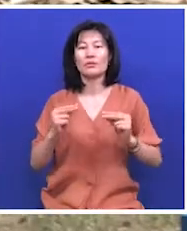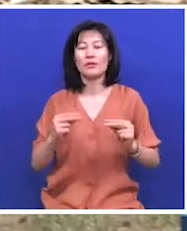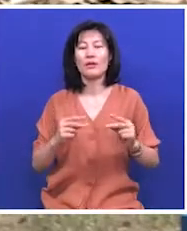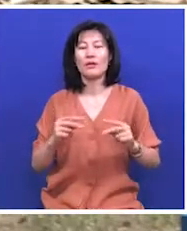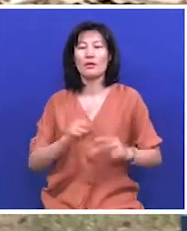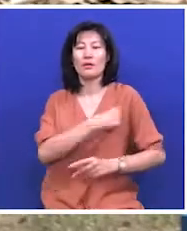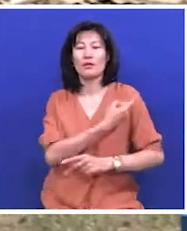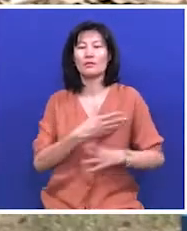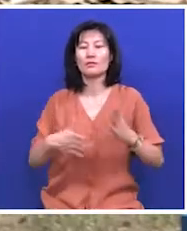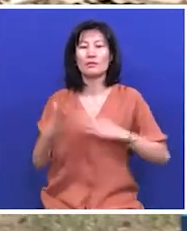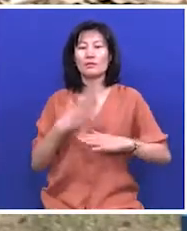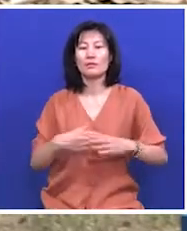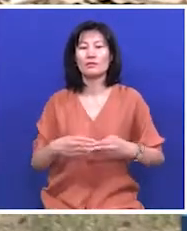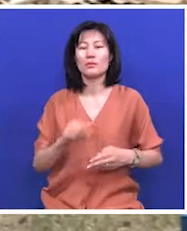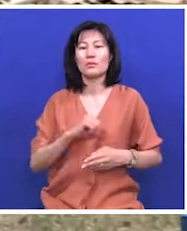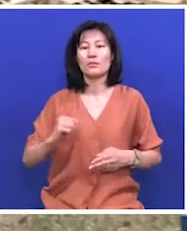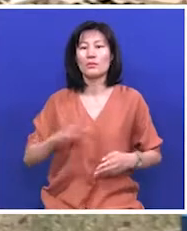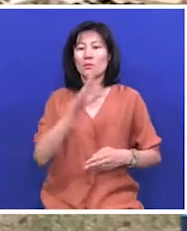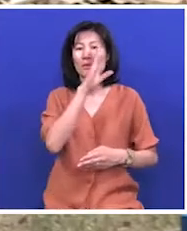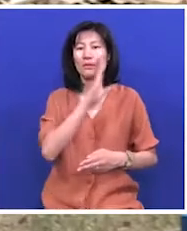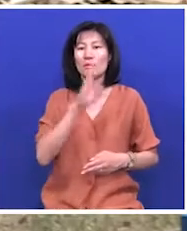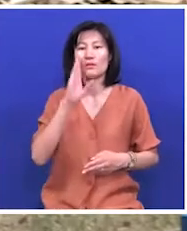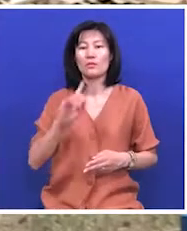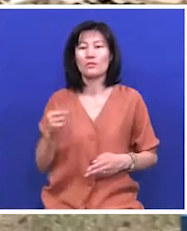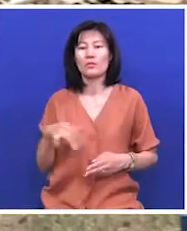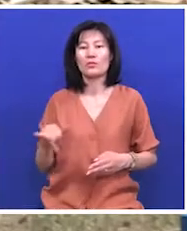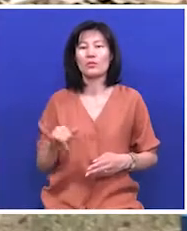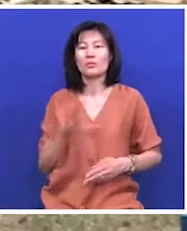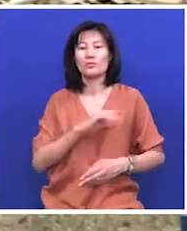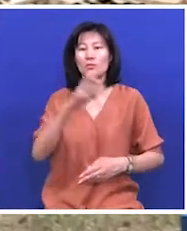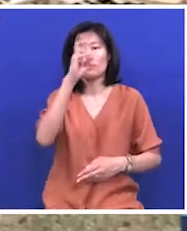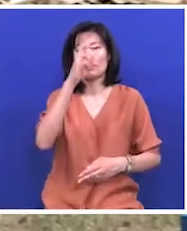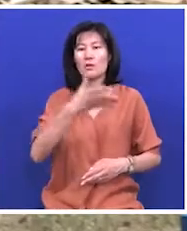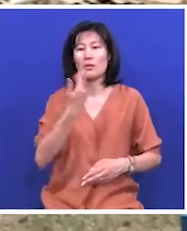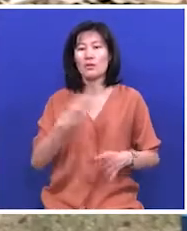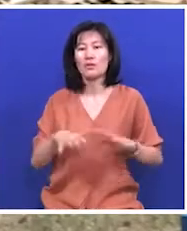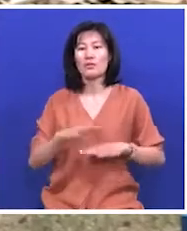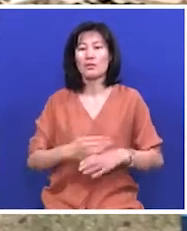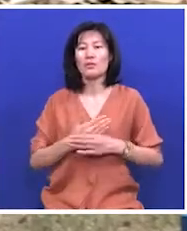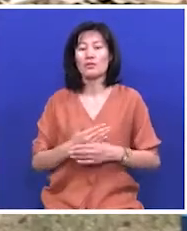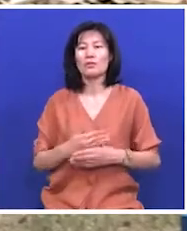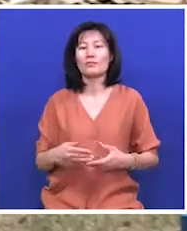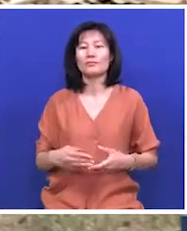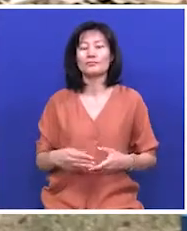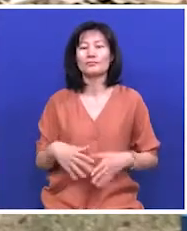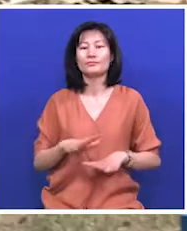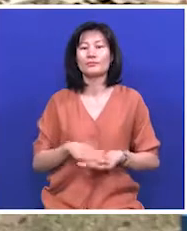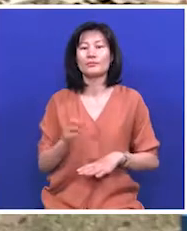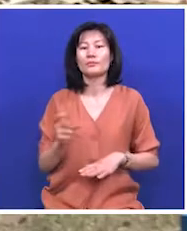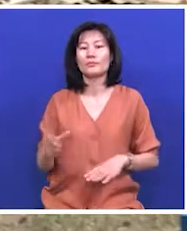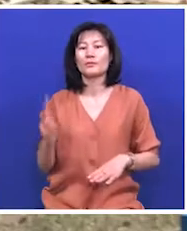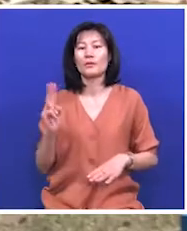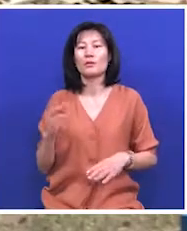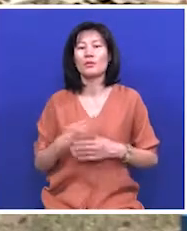шынымды айтсам. Үш балалы ана болған соң жалғыз ана сүйреліп қайда барады бір өзі? Үкімет болмаса, ел қолдамаса, қарапайым